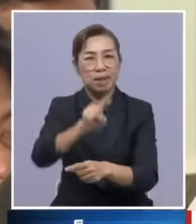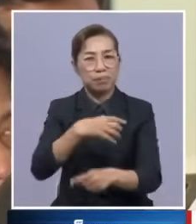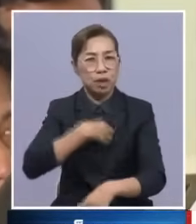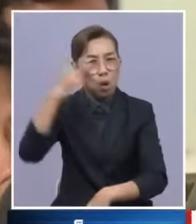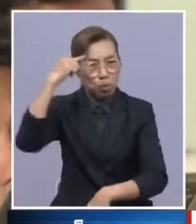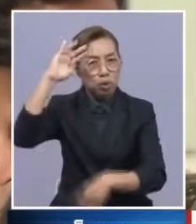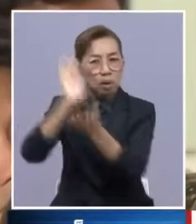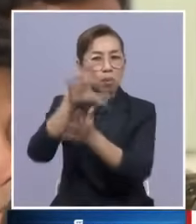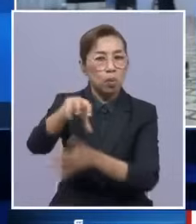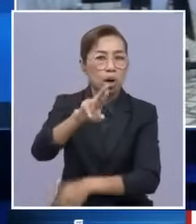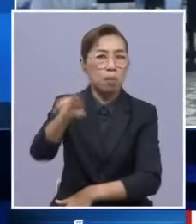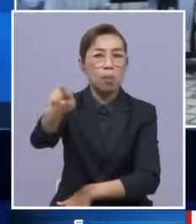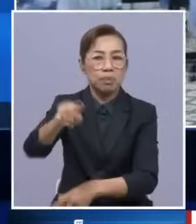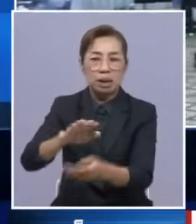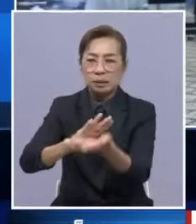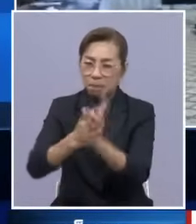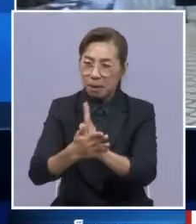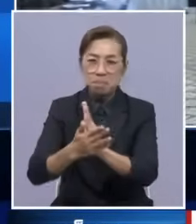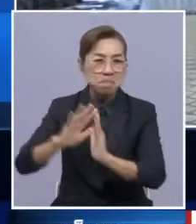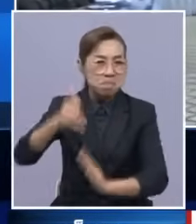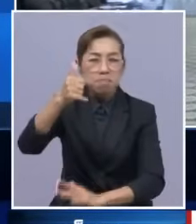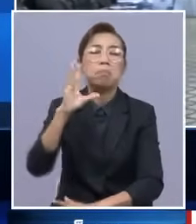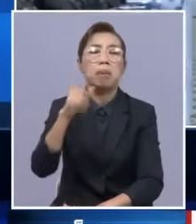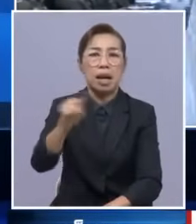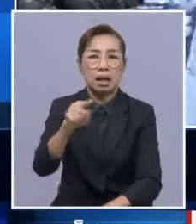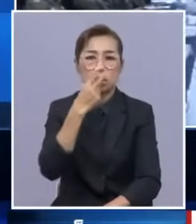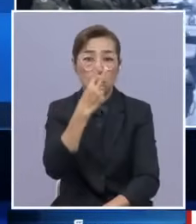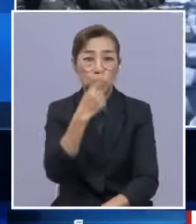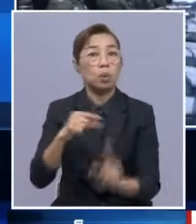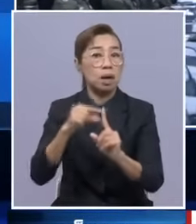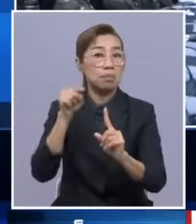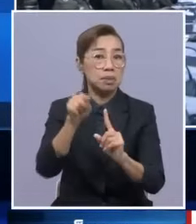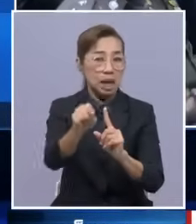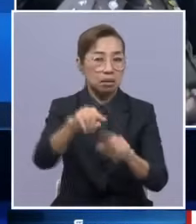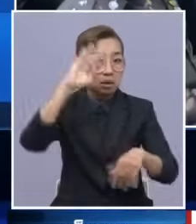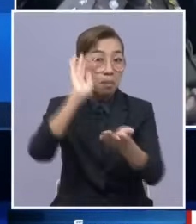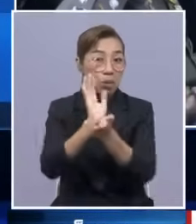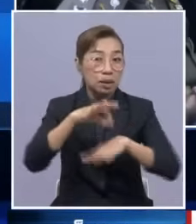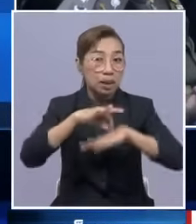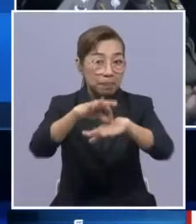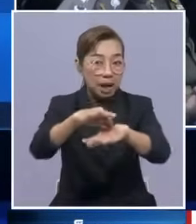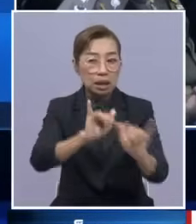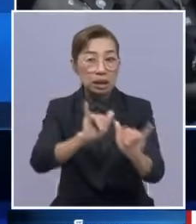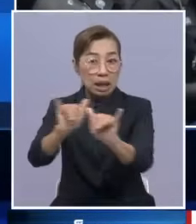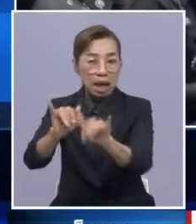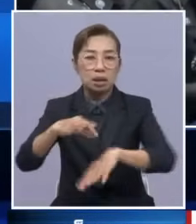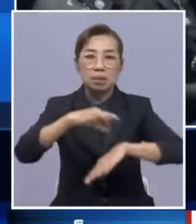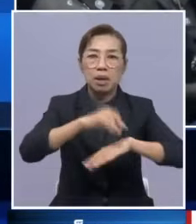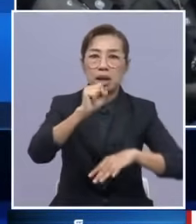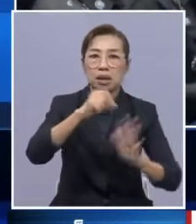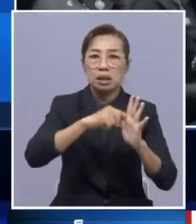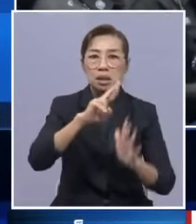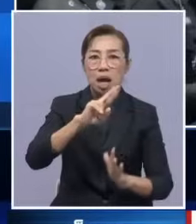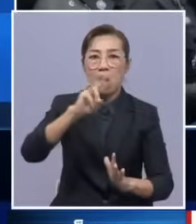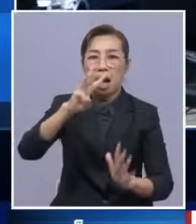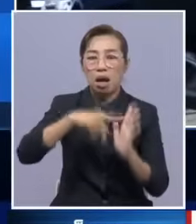ากบ่วงกรรมเช่นนี้ได้อย่างไรเพราะถ้าไปดูตามคำสั่งแต่งตั้งโยกย้ายข้าราชการตั้งแต่ระดับสารวัตรจนไปถึงรองผู้